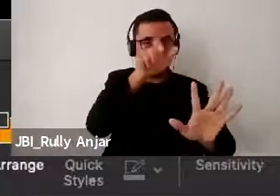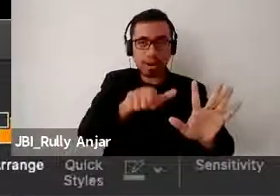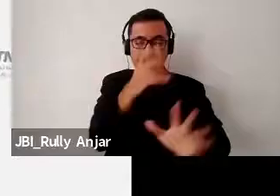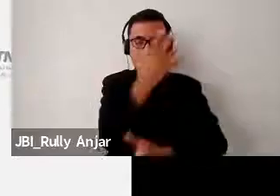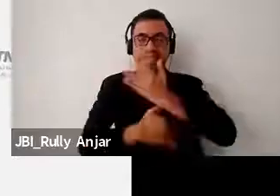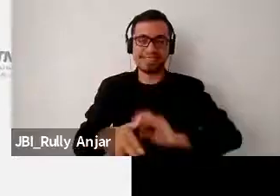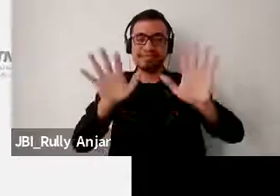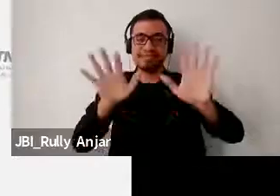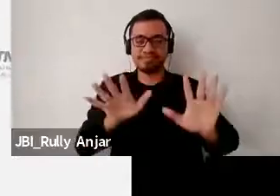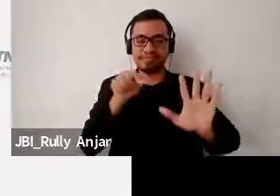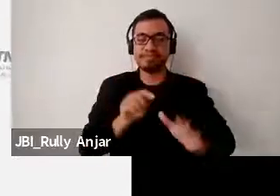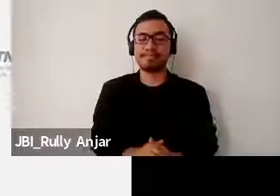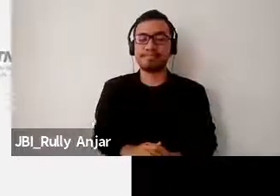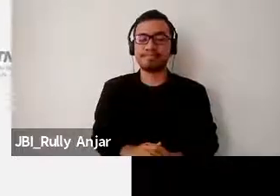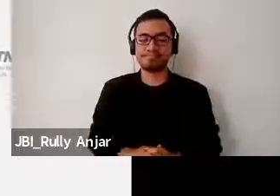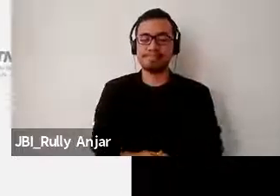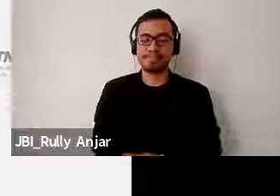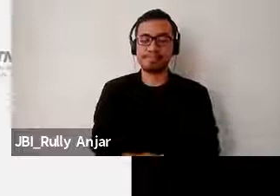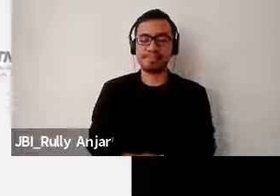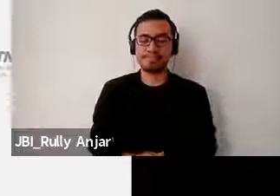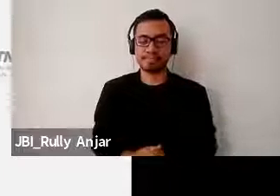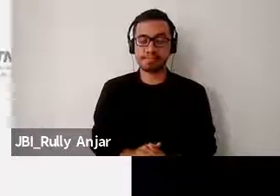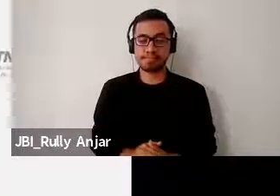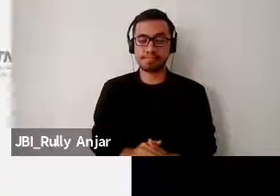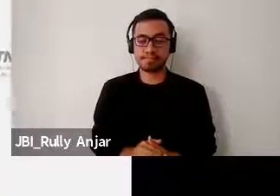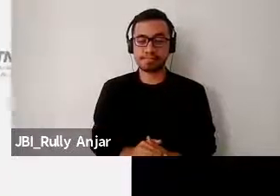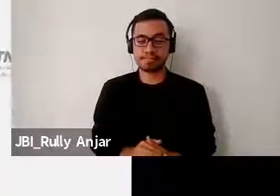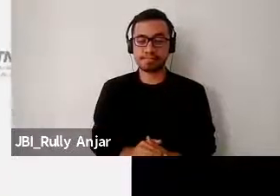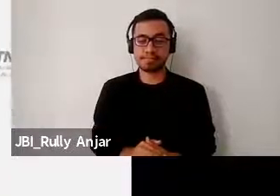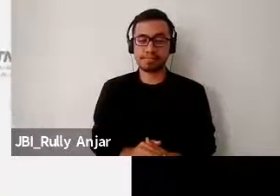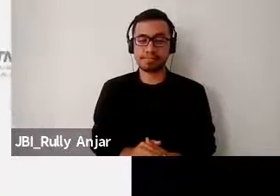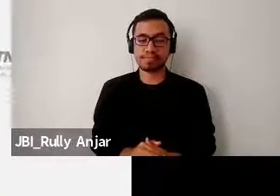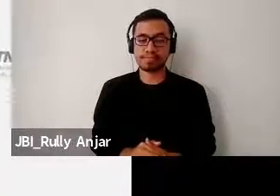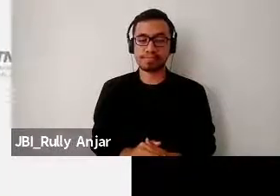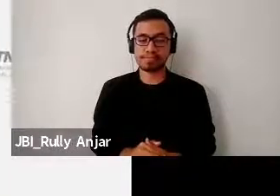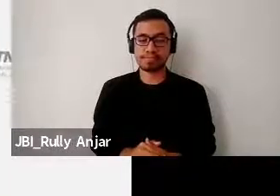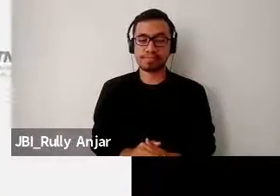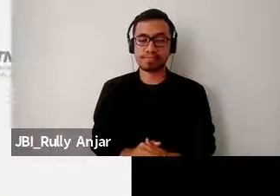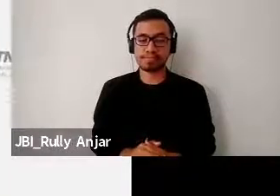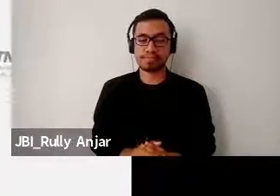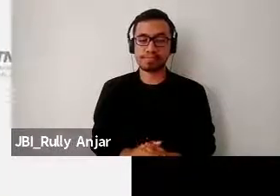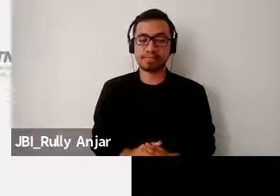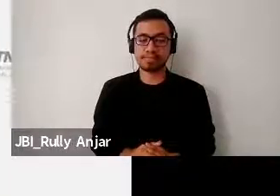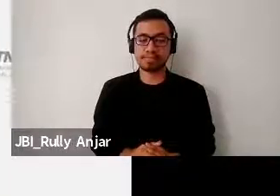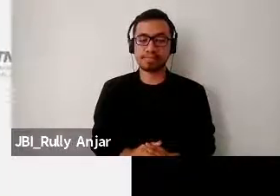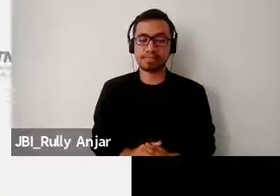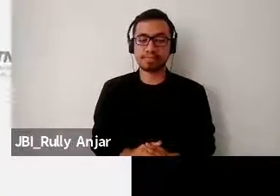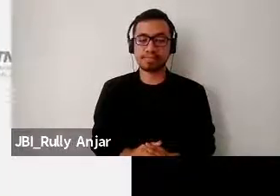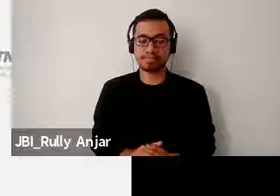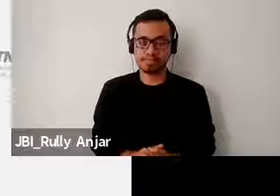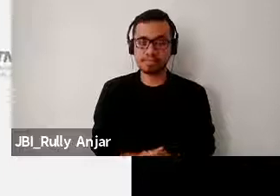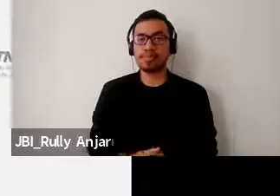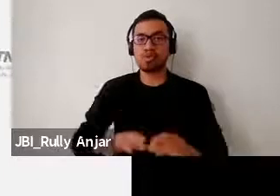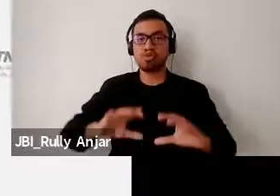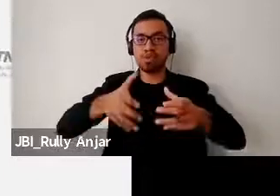mengalami kondisi disabilitas. Selain tadi jumlah penduduk dengan disabilitas,